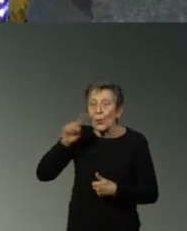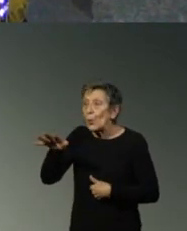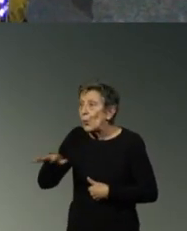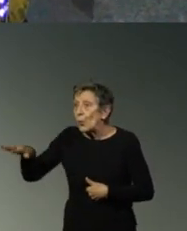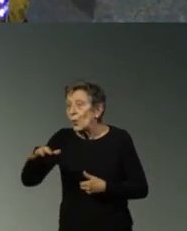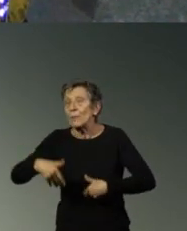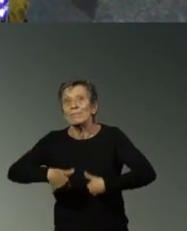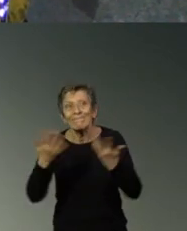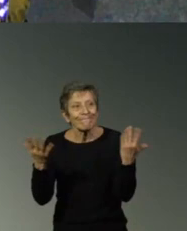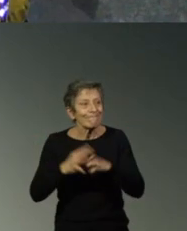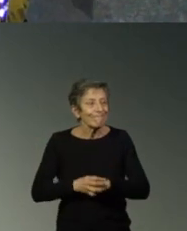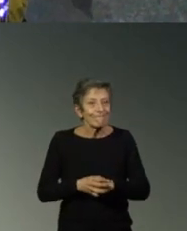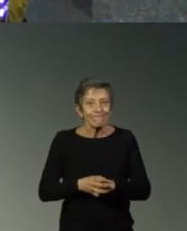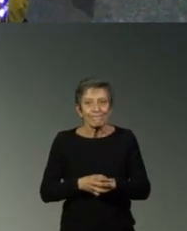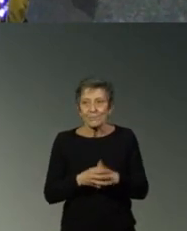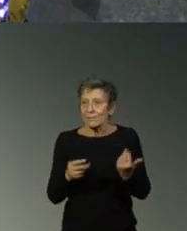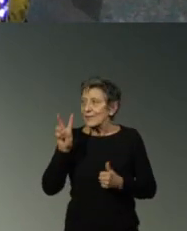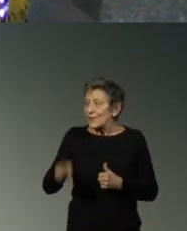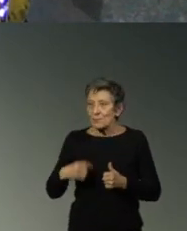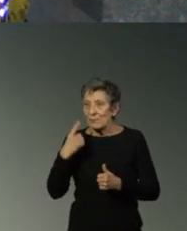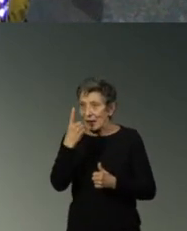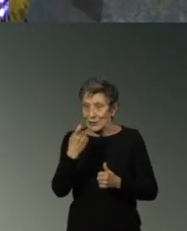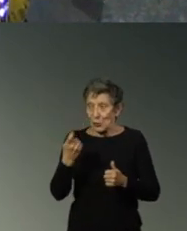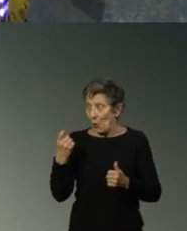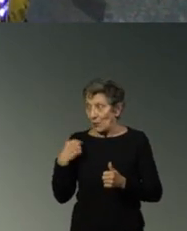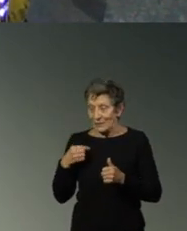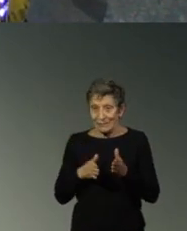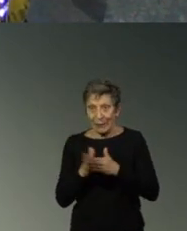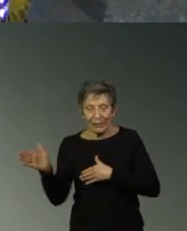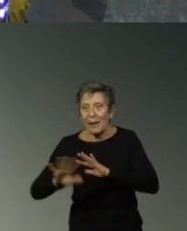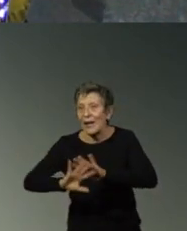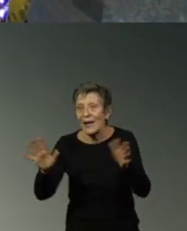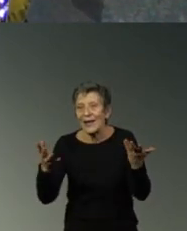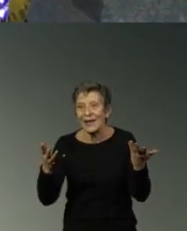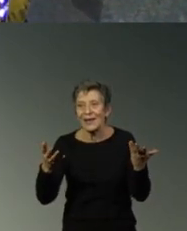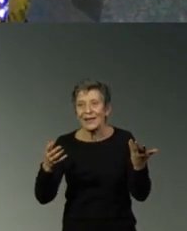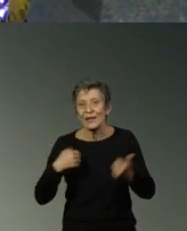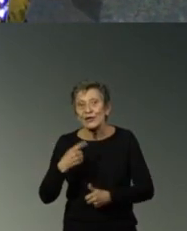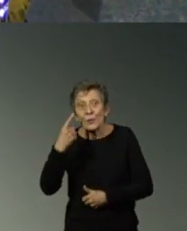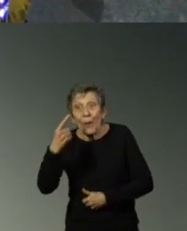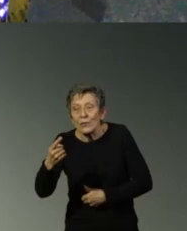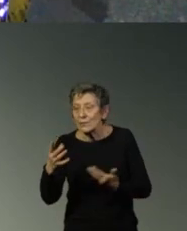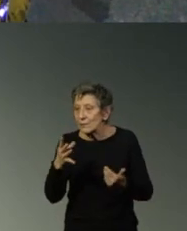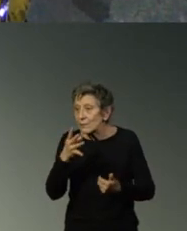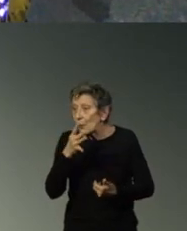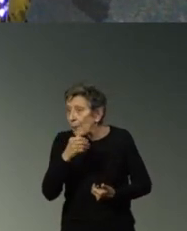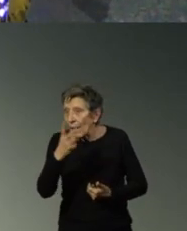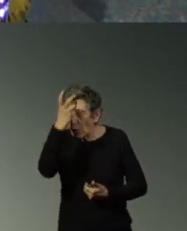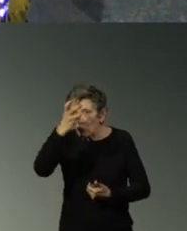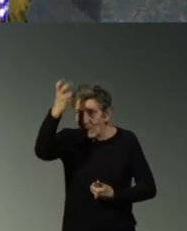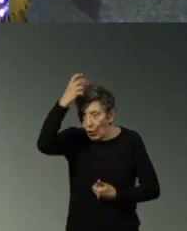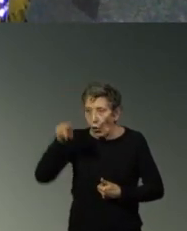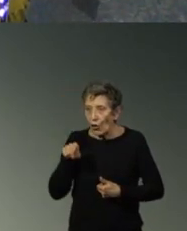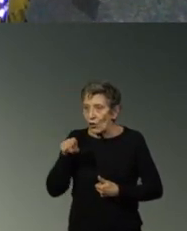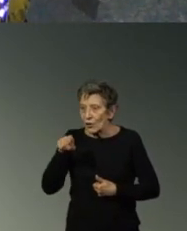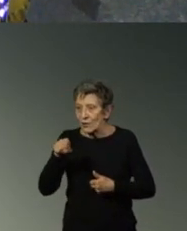On pourra jamais, enfin, on pourra, peut-être je m'éloigne de la question, mais peut-être je pense qu'on pourra jamais essayer de se mettre à la place du chevreuil qui